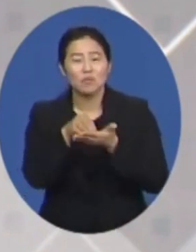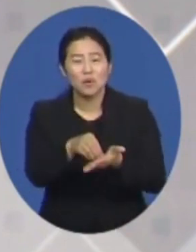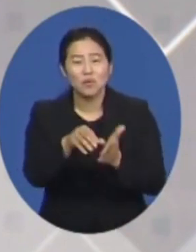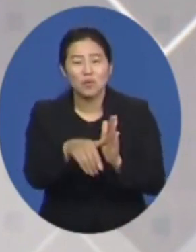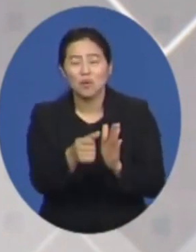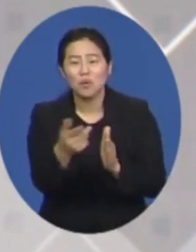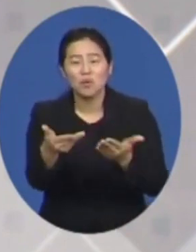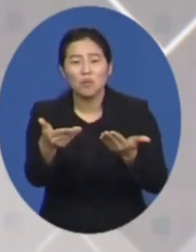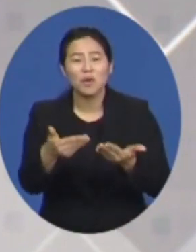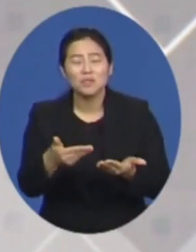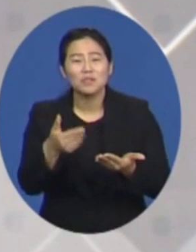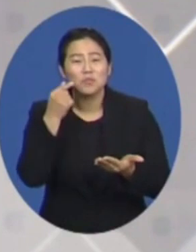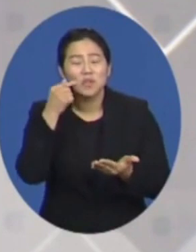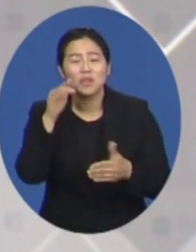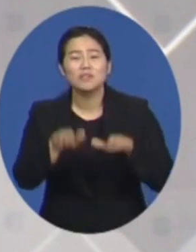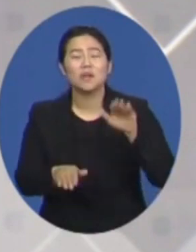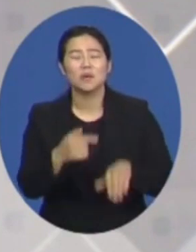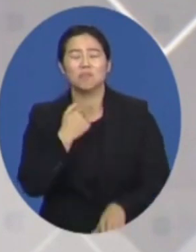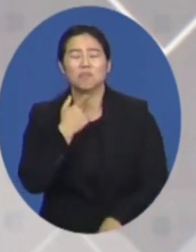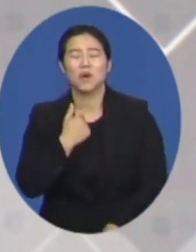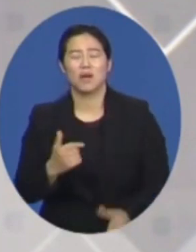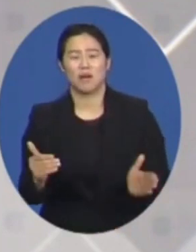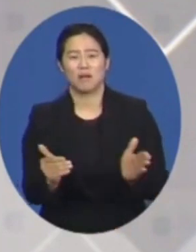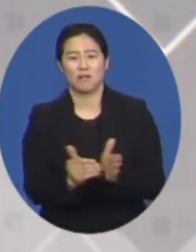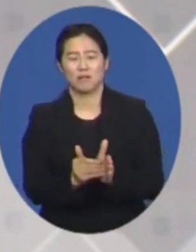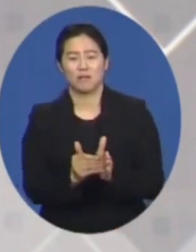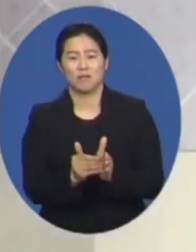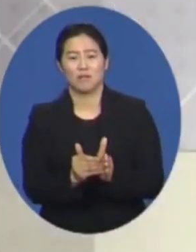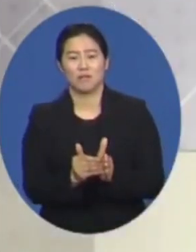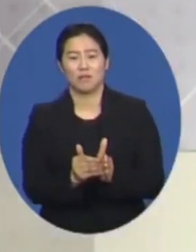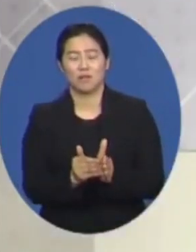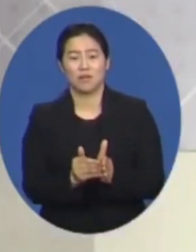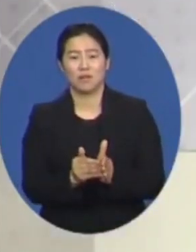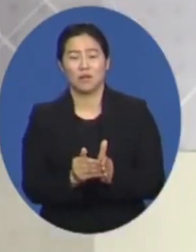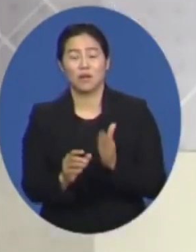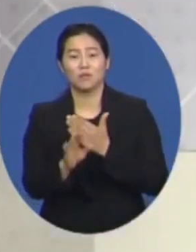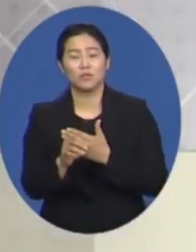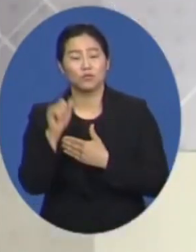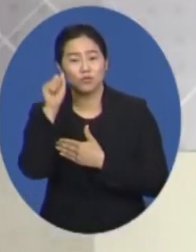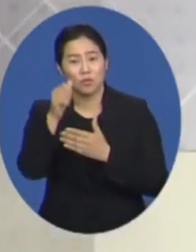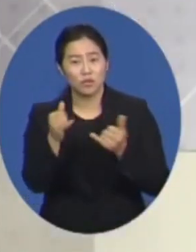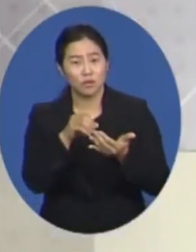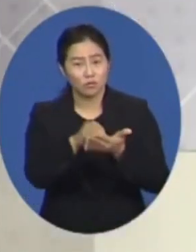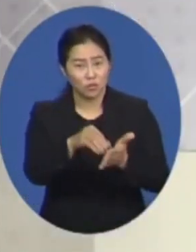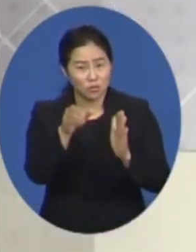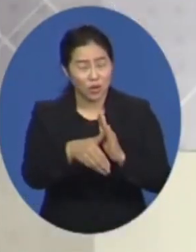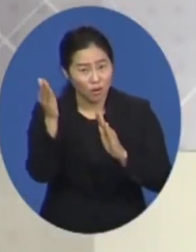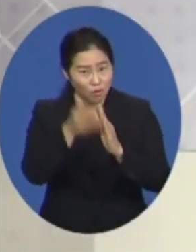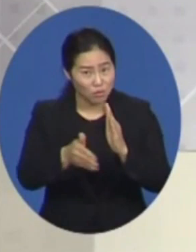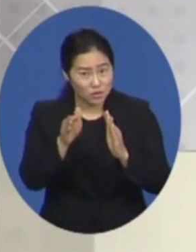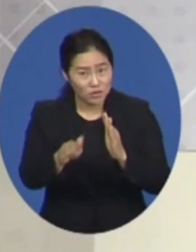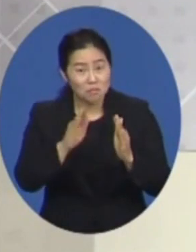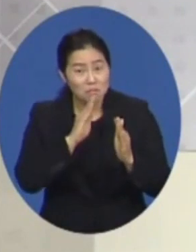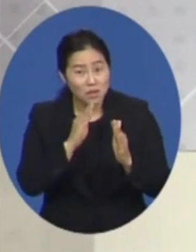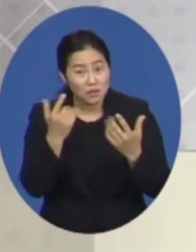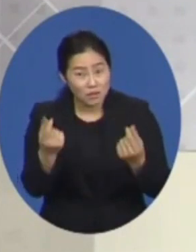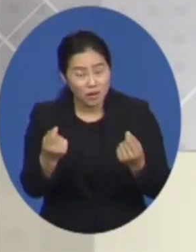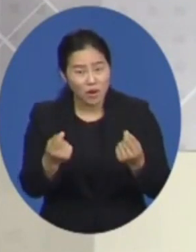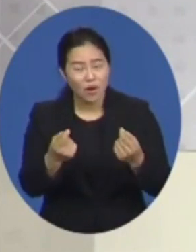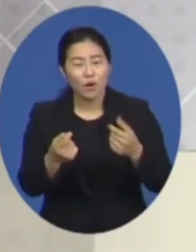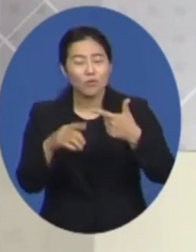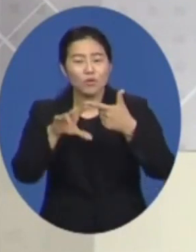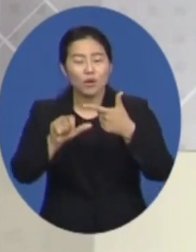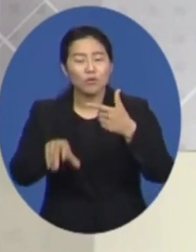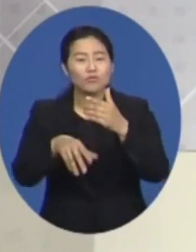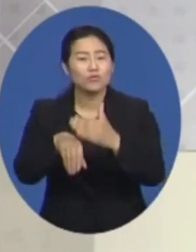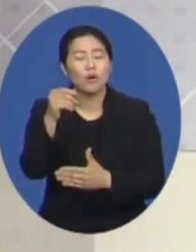불법 부웅 평 합을 보았습니다 예비후보 등록 c0 적성을 중시한다면 로또복권을 추첨